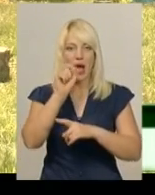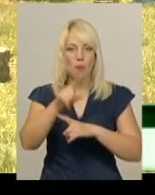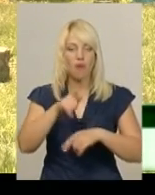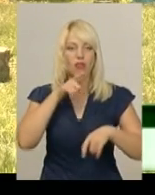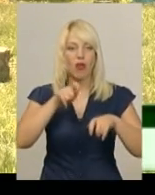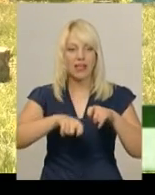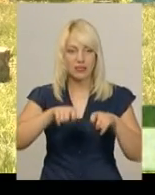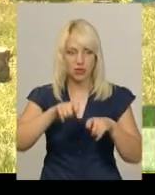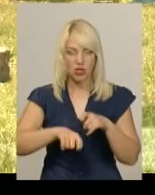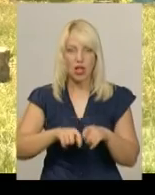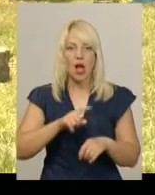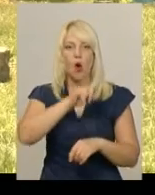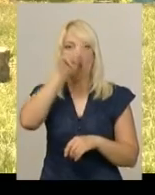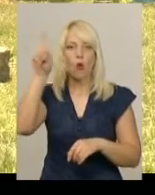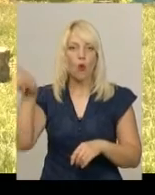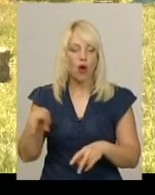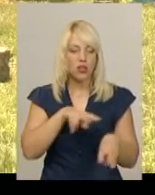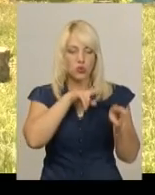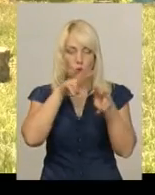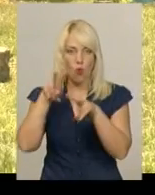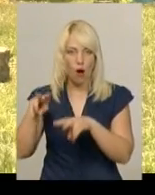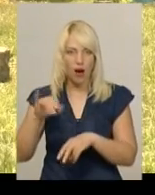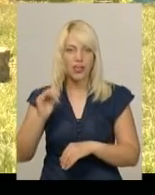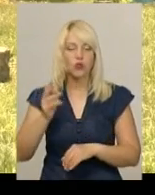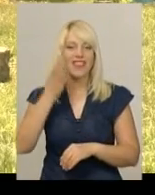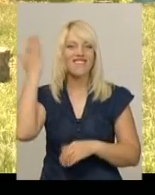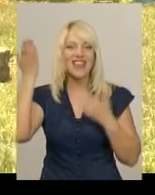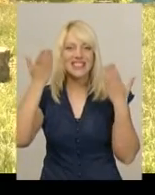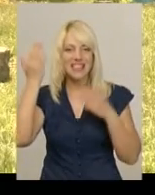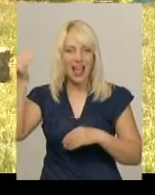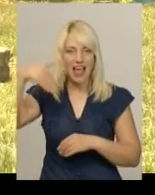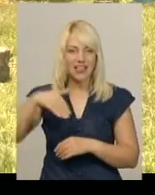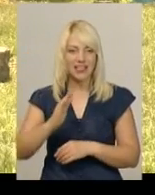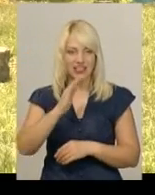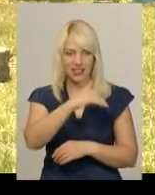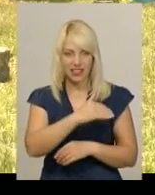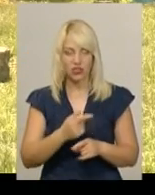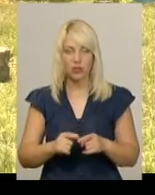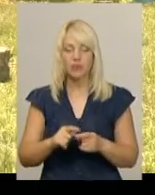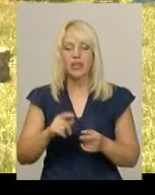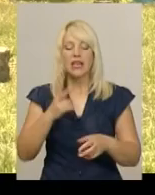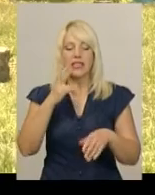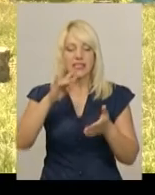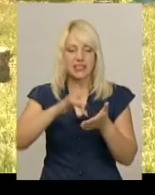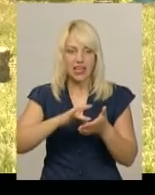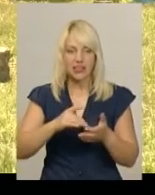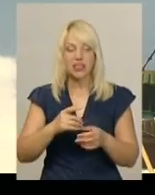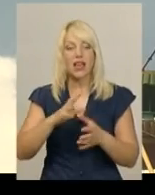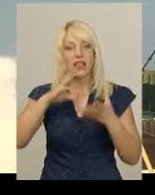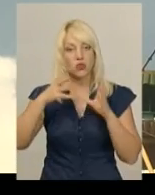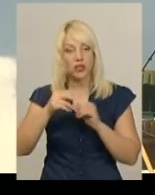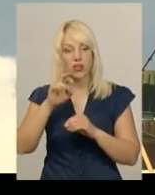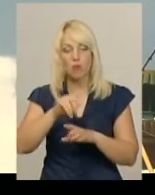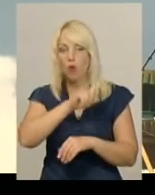гірки» і «Колесо огляду». Експертизу мав проводити Подільський експертно-технічний центр. Результатів по «Колесо огляду» досі немає.